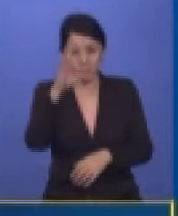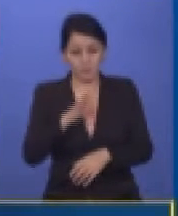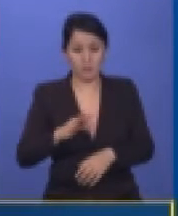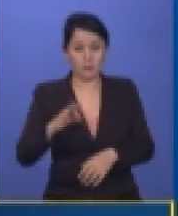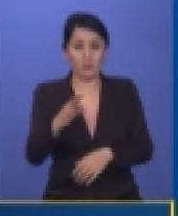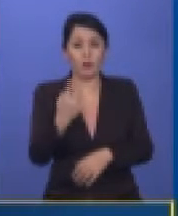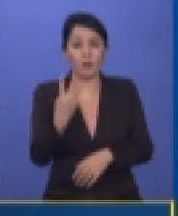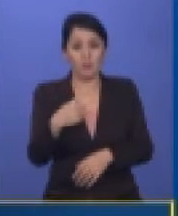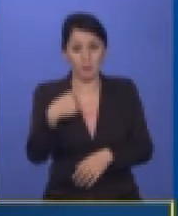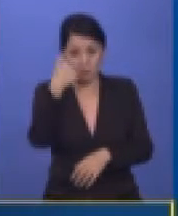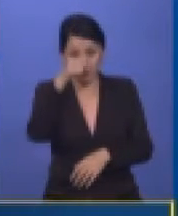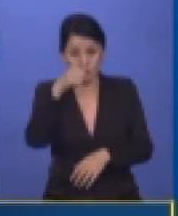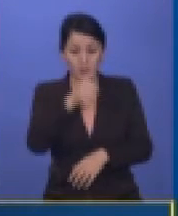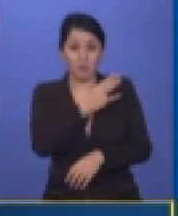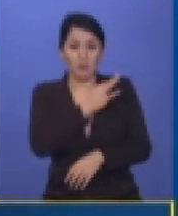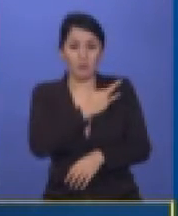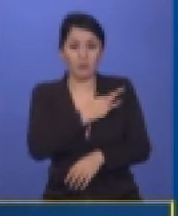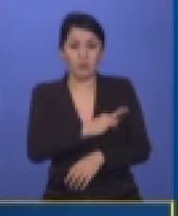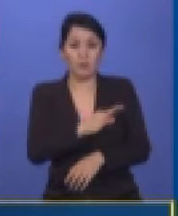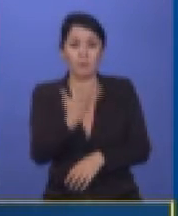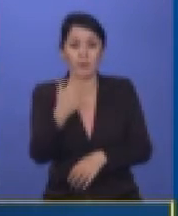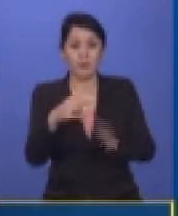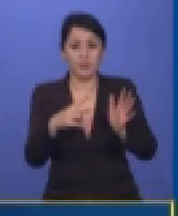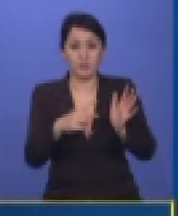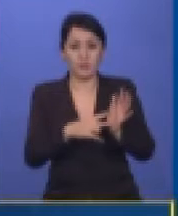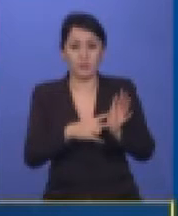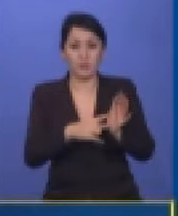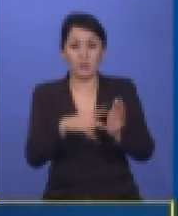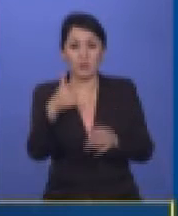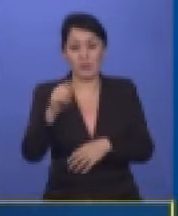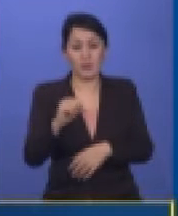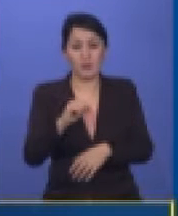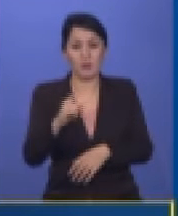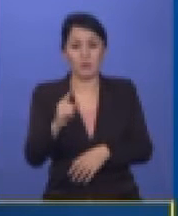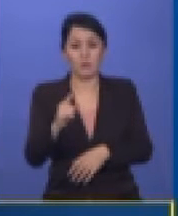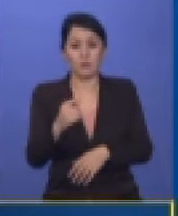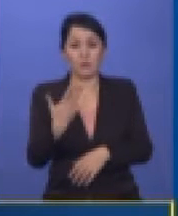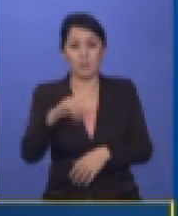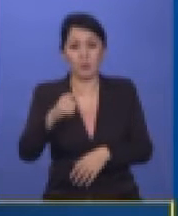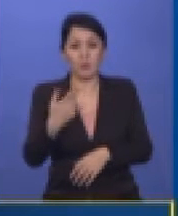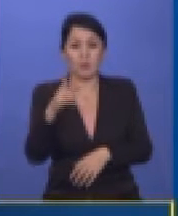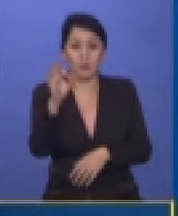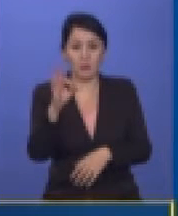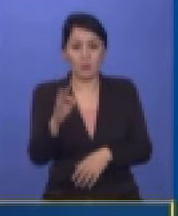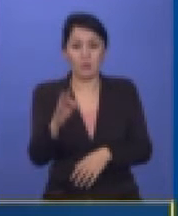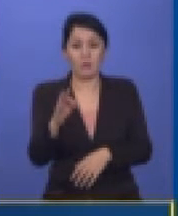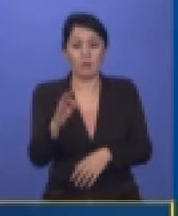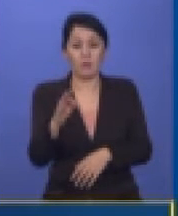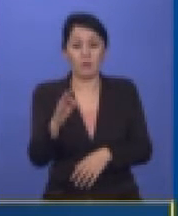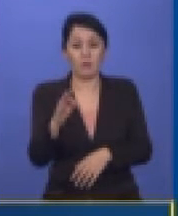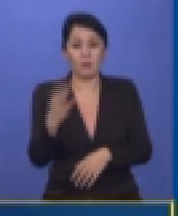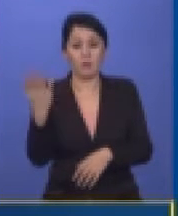за 2021 год потреблено 57 тысяч тонн сжиженного нефтяного газа, что на 5,3% больше